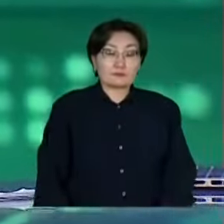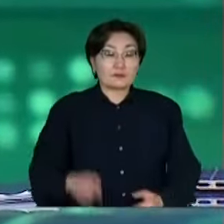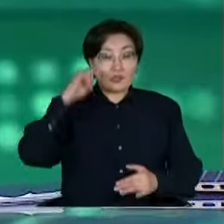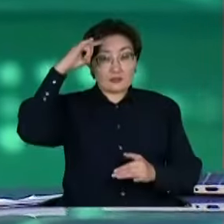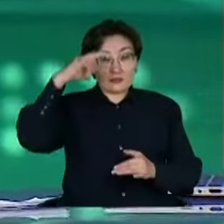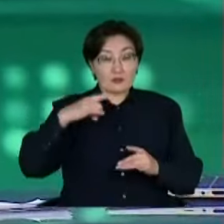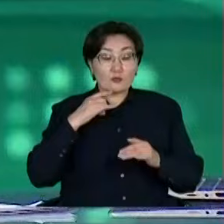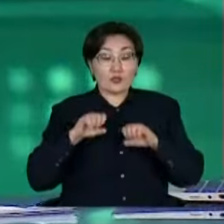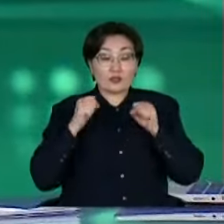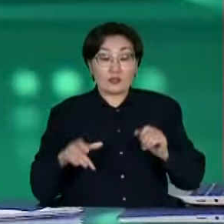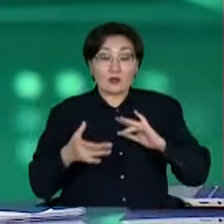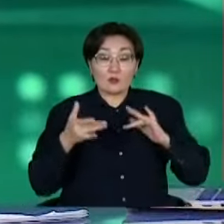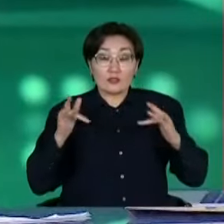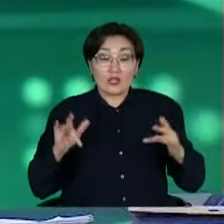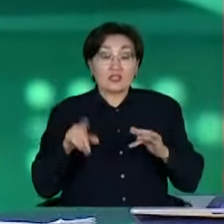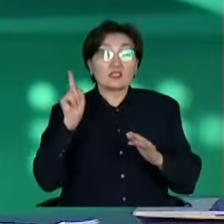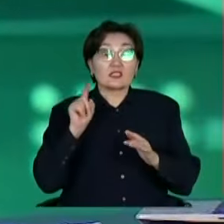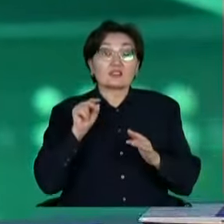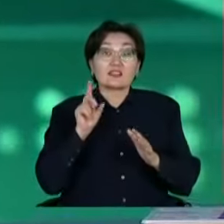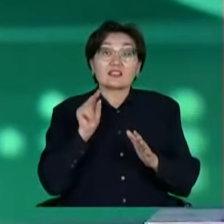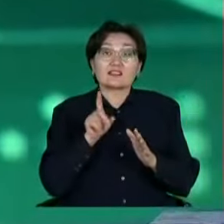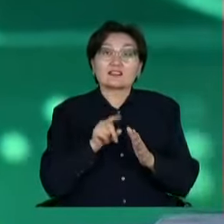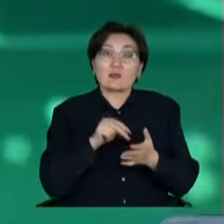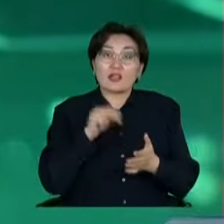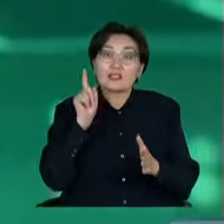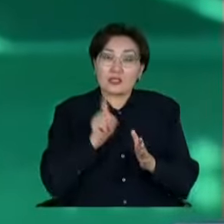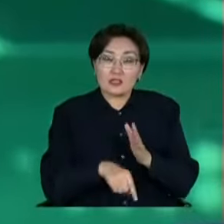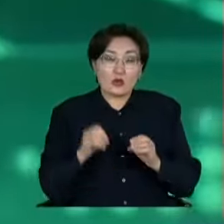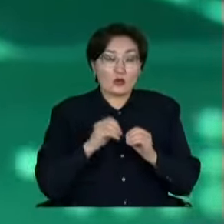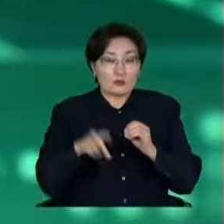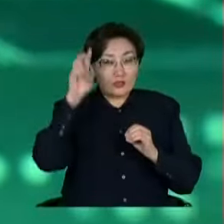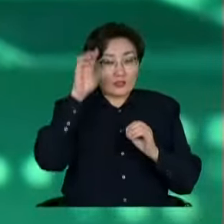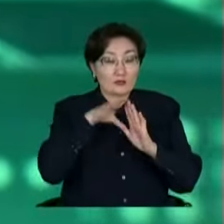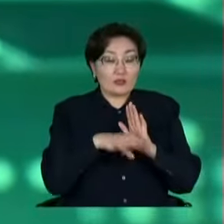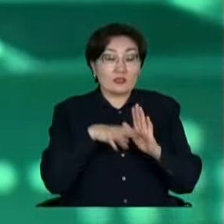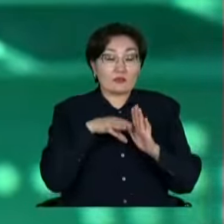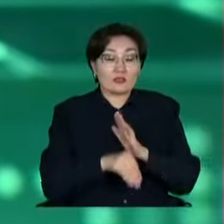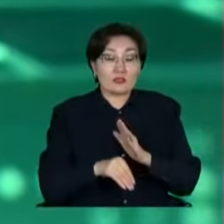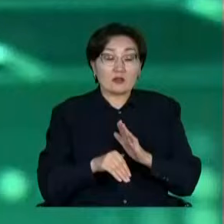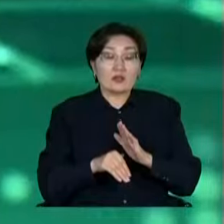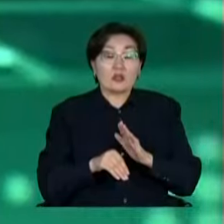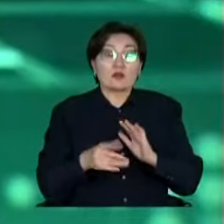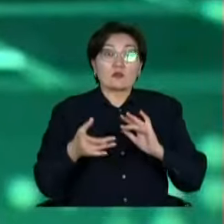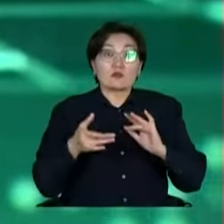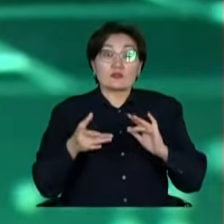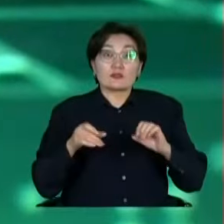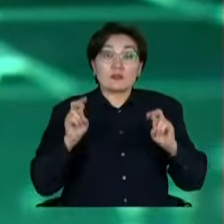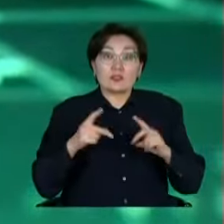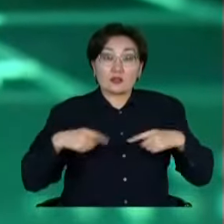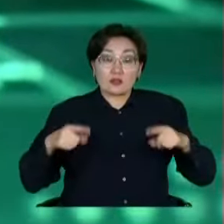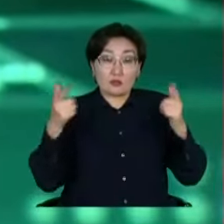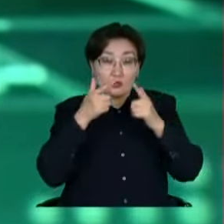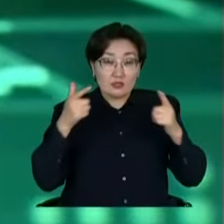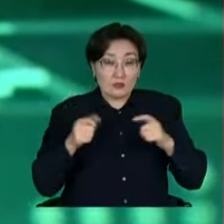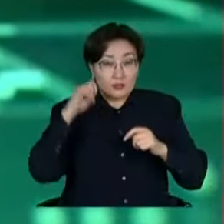Қазақстан жылдам ғаламтор желісі арзан 10 мемлекеттің қатарында. Бұл туралы Money Supermarket баспасы дәйек келтірді.